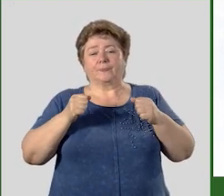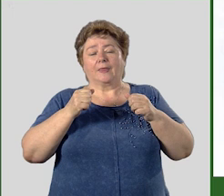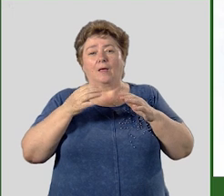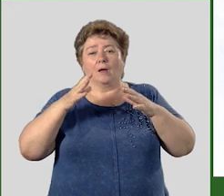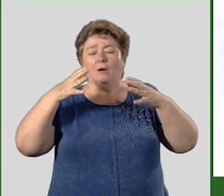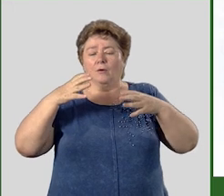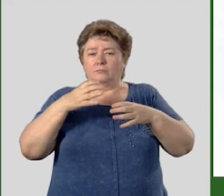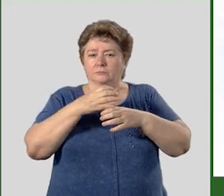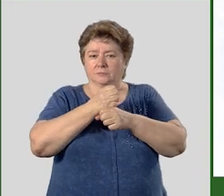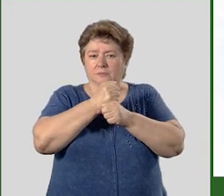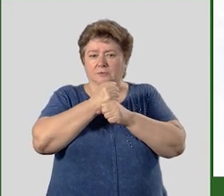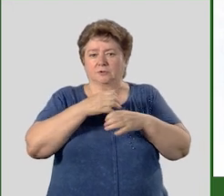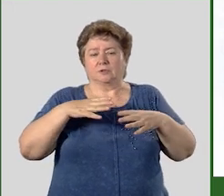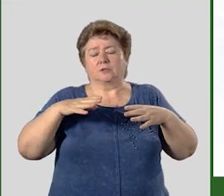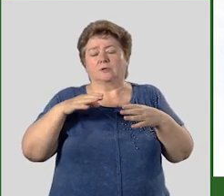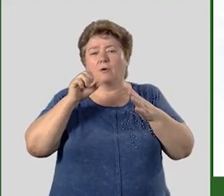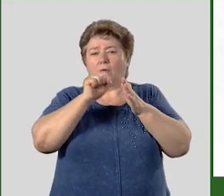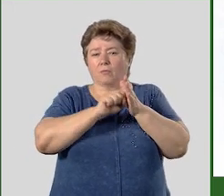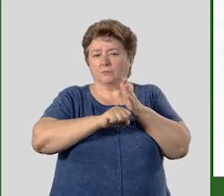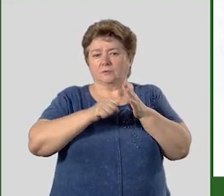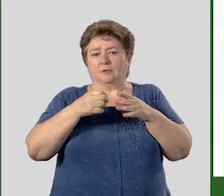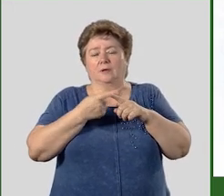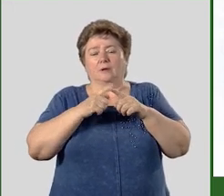Их уничтожение вызовет